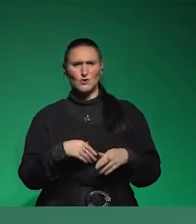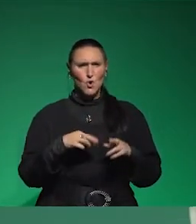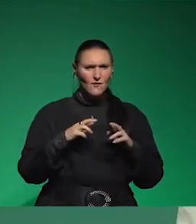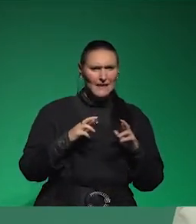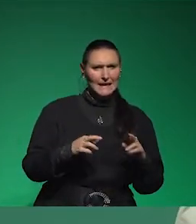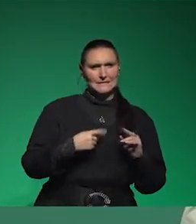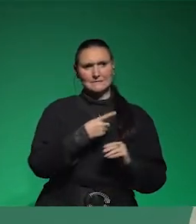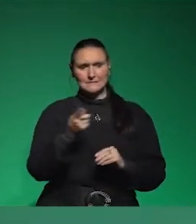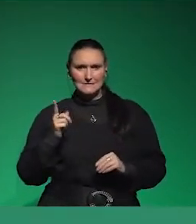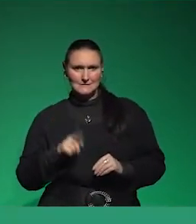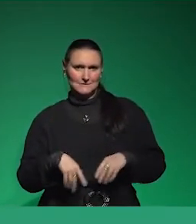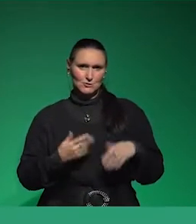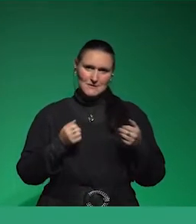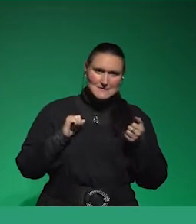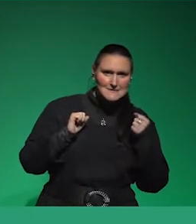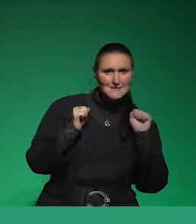und